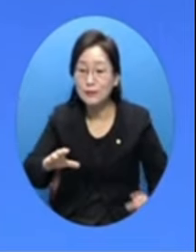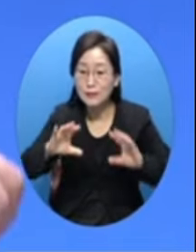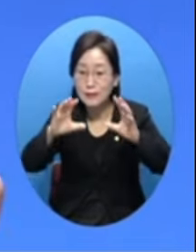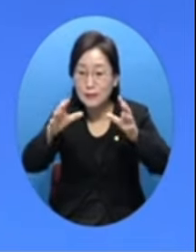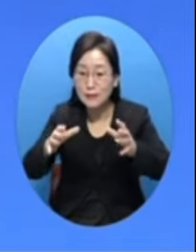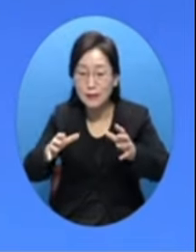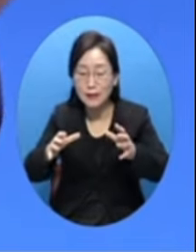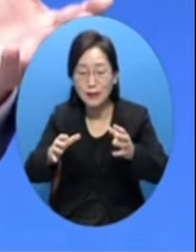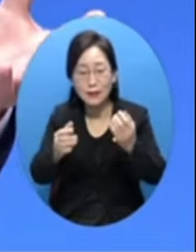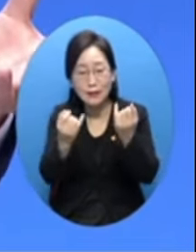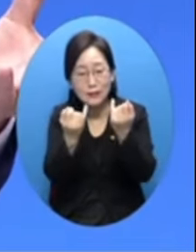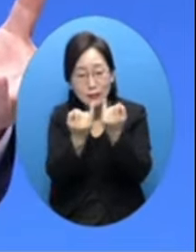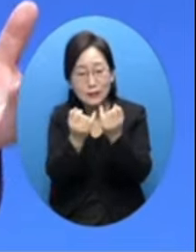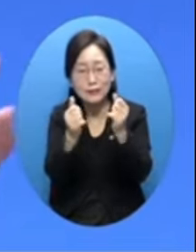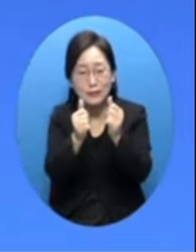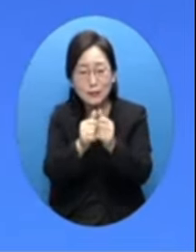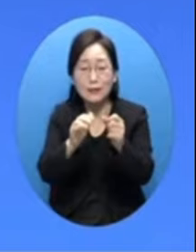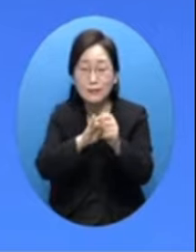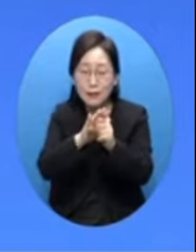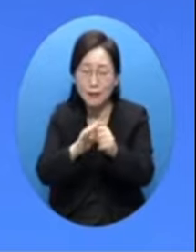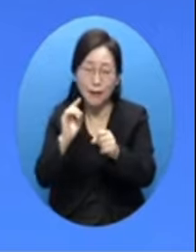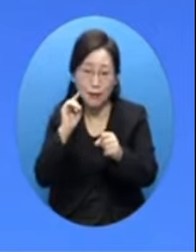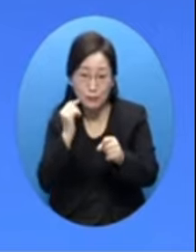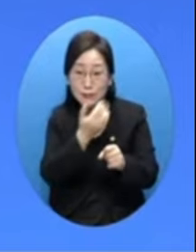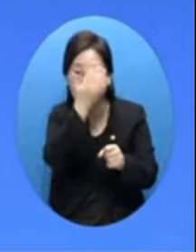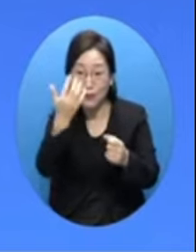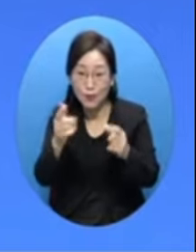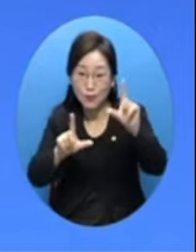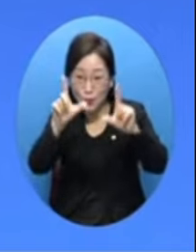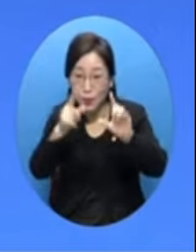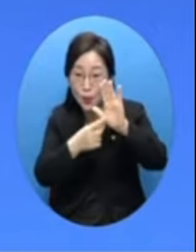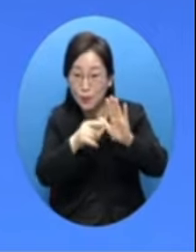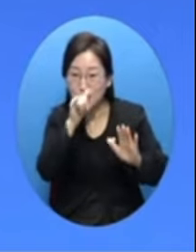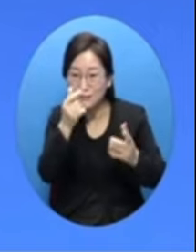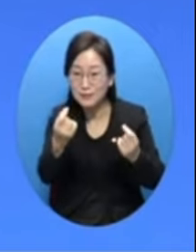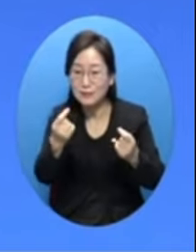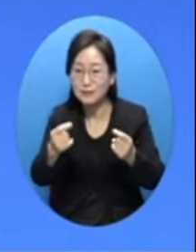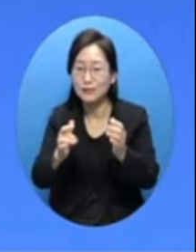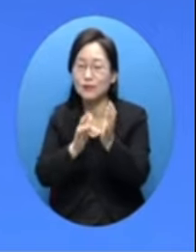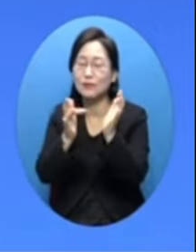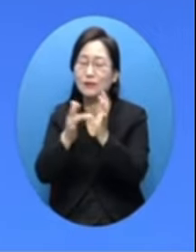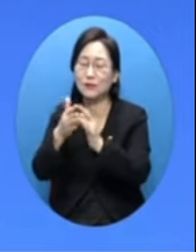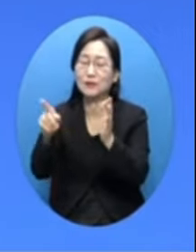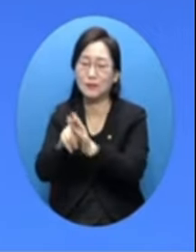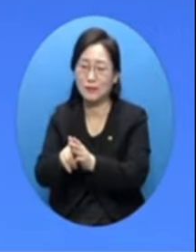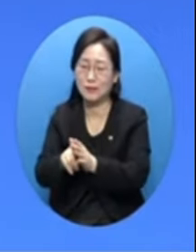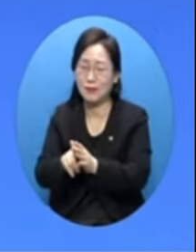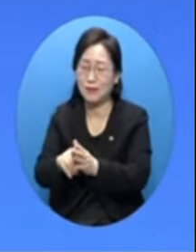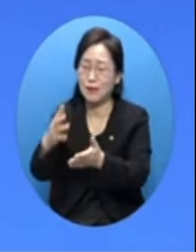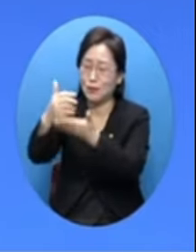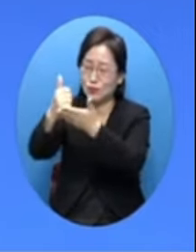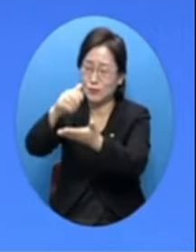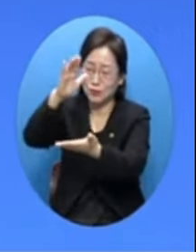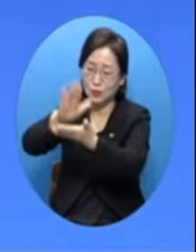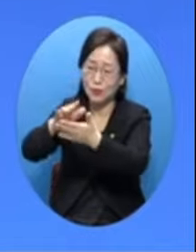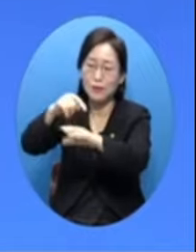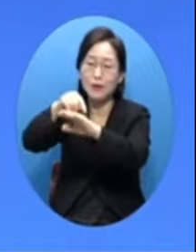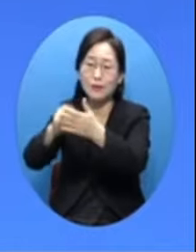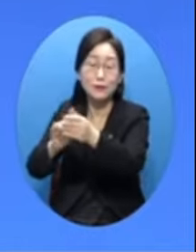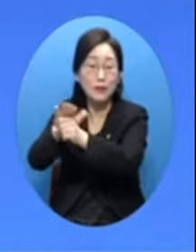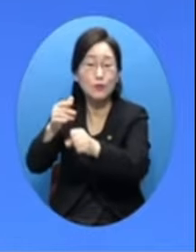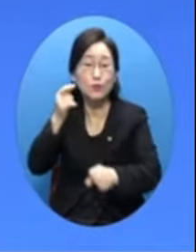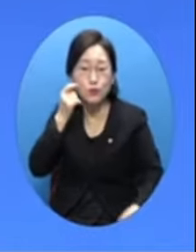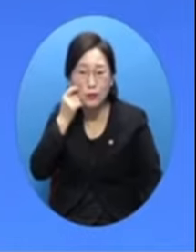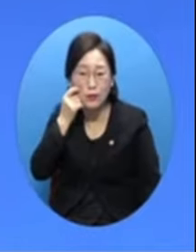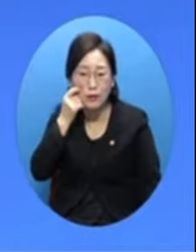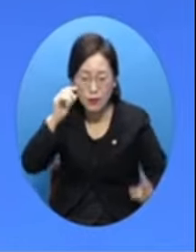이렇게 아름답게 표현되는데 우리가 예수를 믿으면서 주님을 이렇게 뜨겁게 사랑하지 못한다고 하면 얼마나